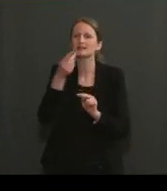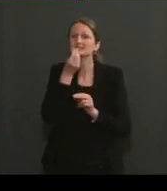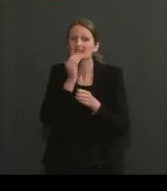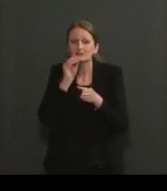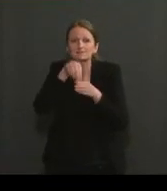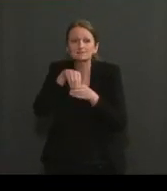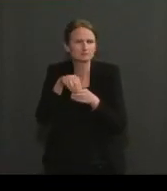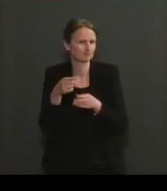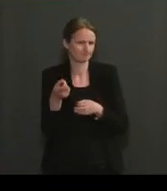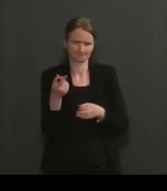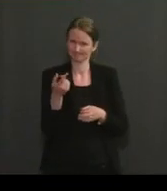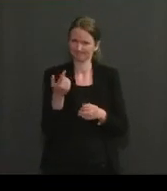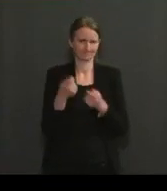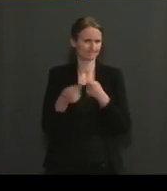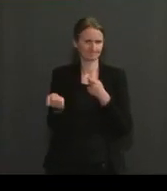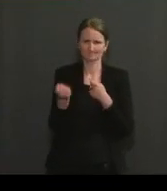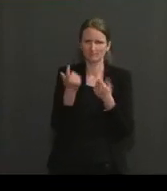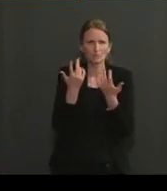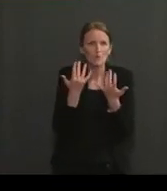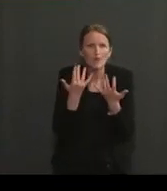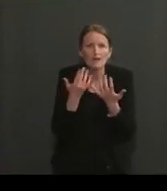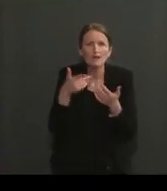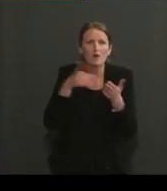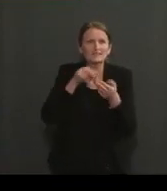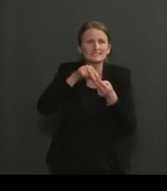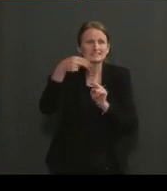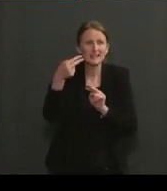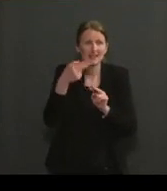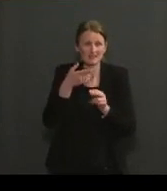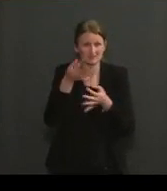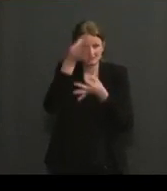difficile à repérer des petites quantités de virus.